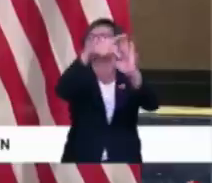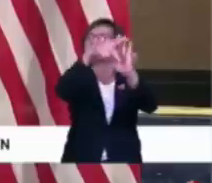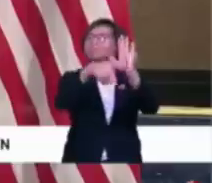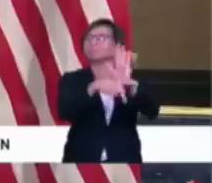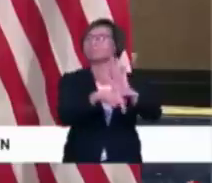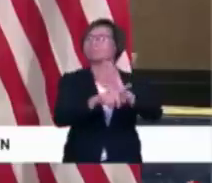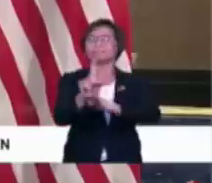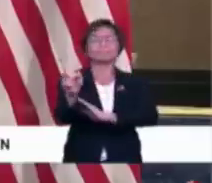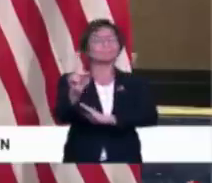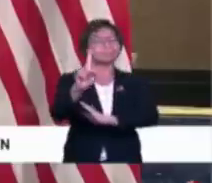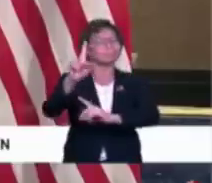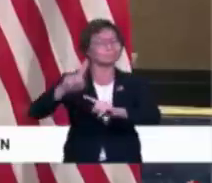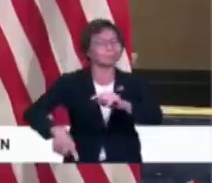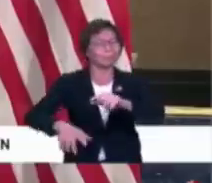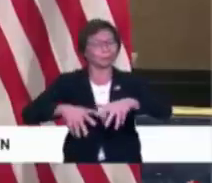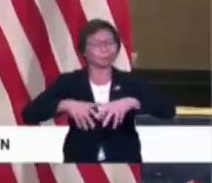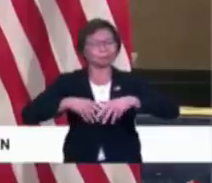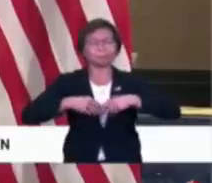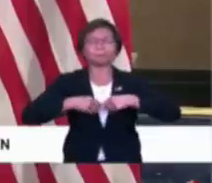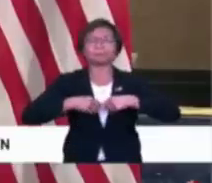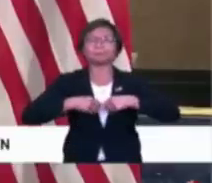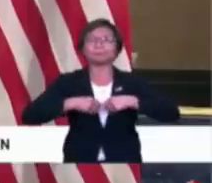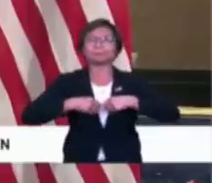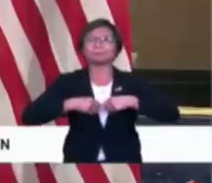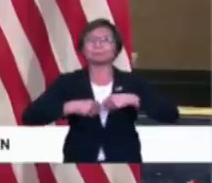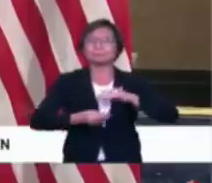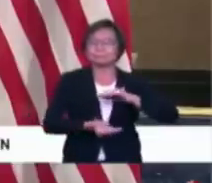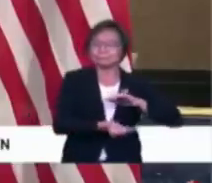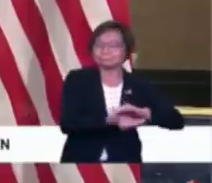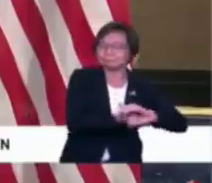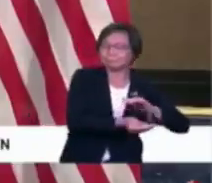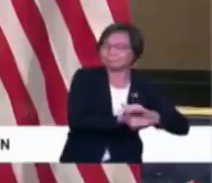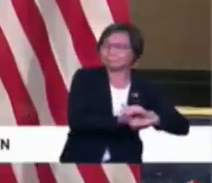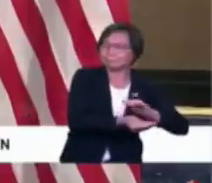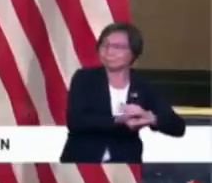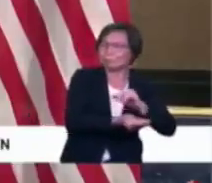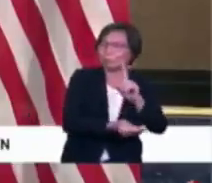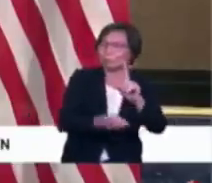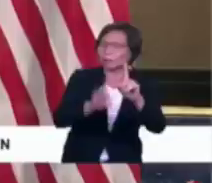untuk tidak berkompromi dalam kasus penyelewengan MTB